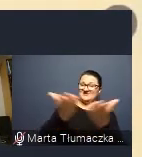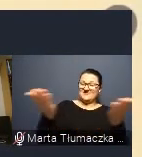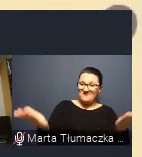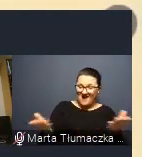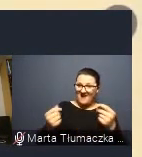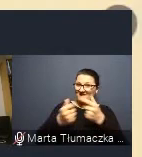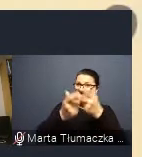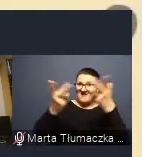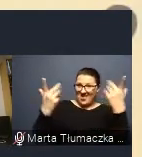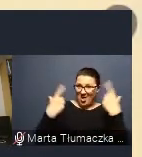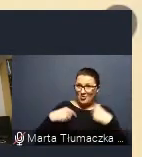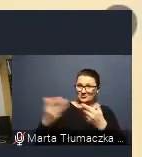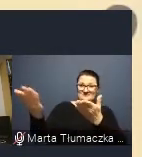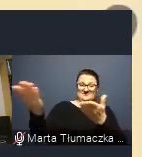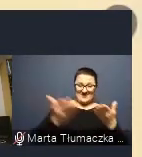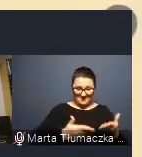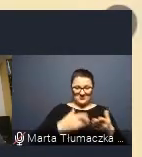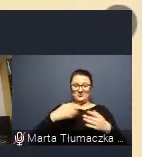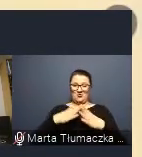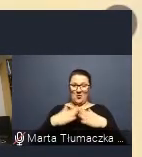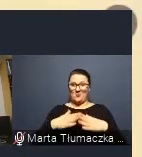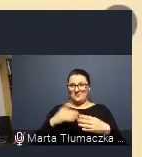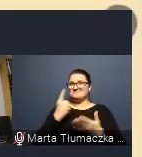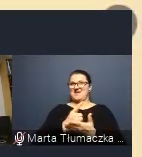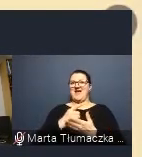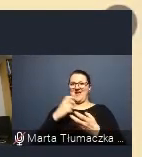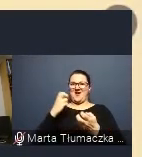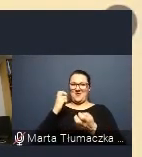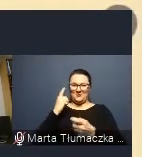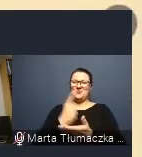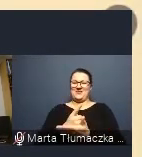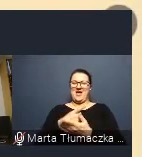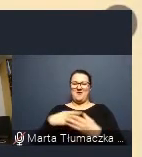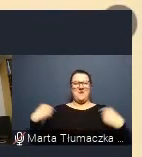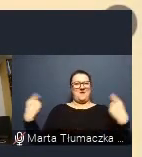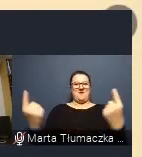wiele osób, jednak wszyscy się na szczęście zmieściliśmy i dzieci tak samo podczas